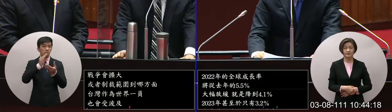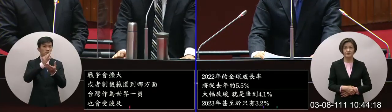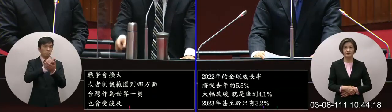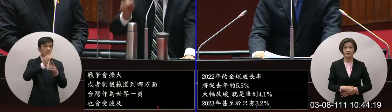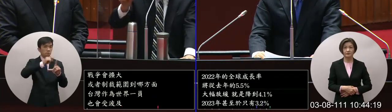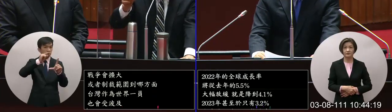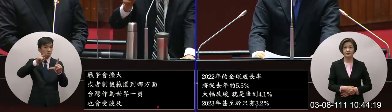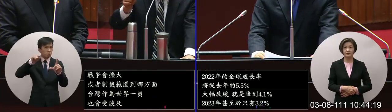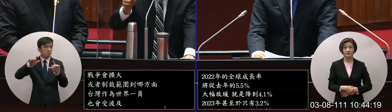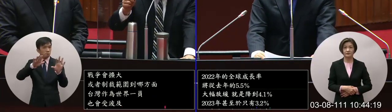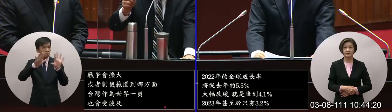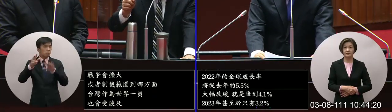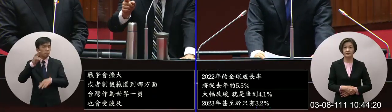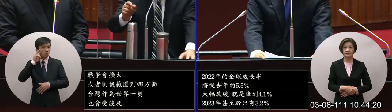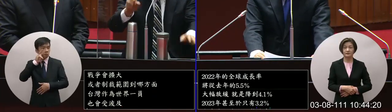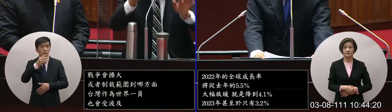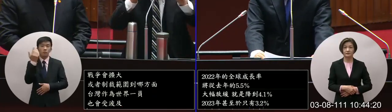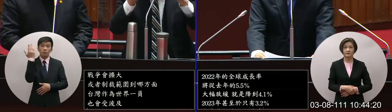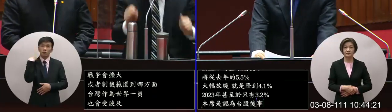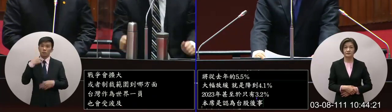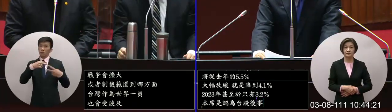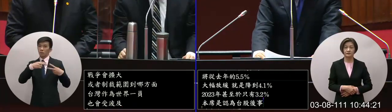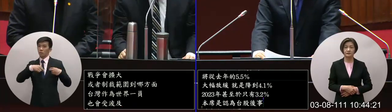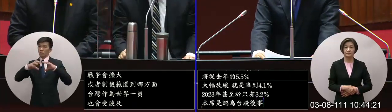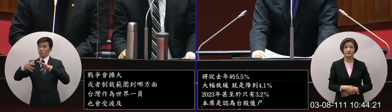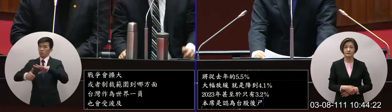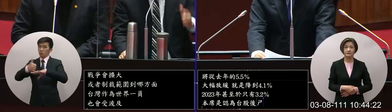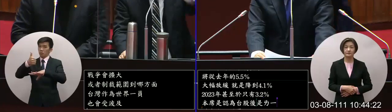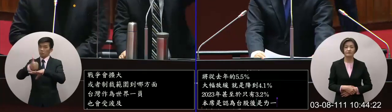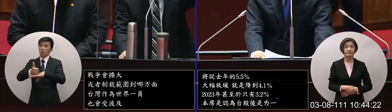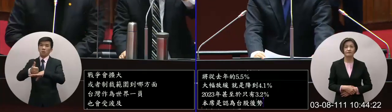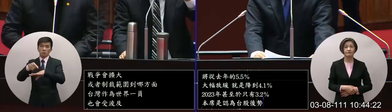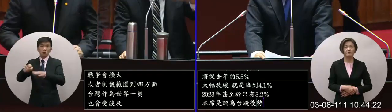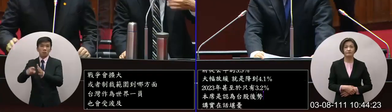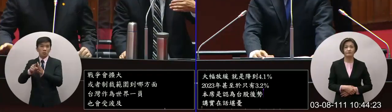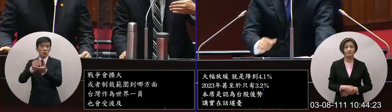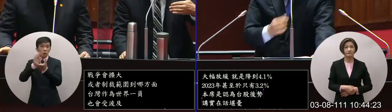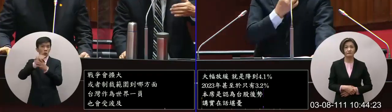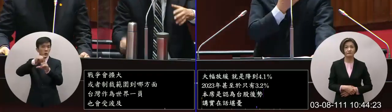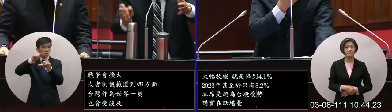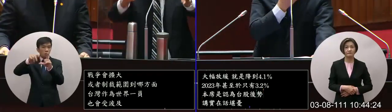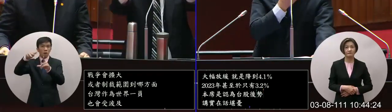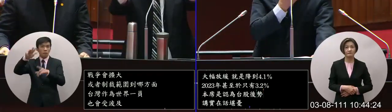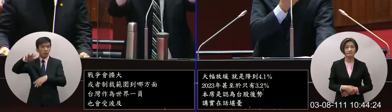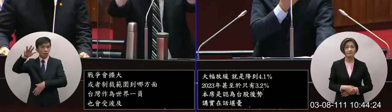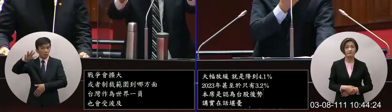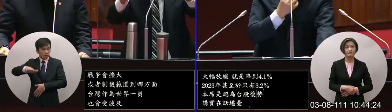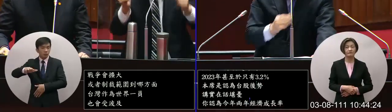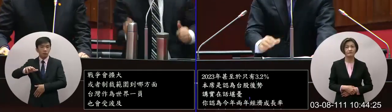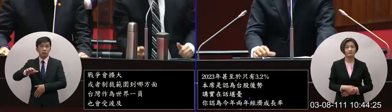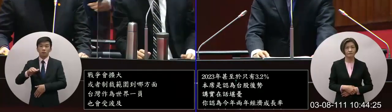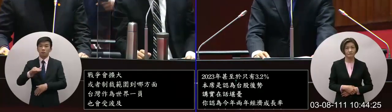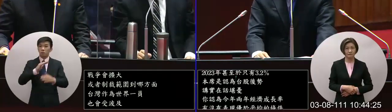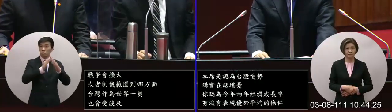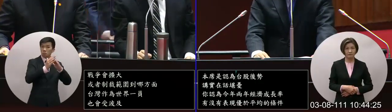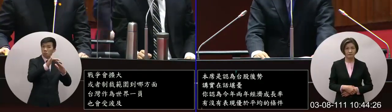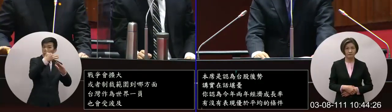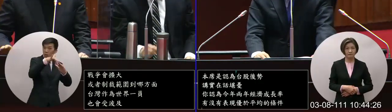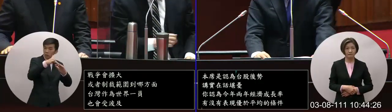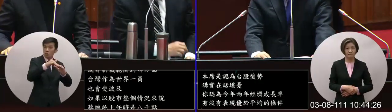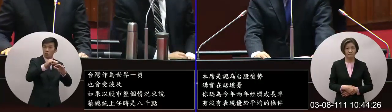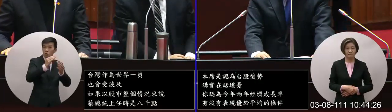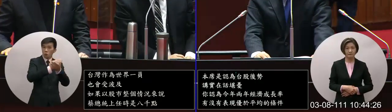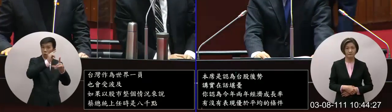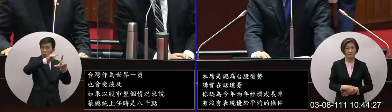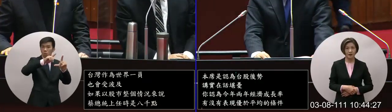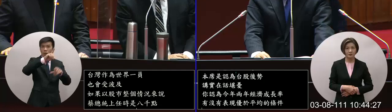来说，蔡总统上任的时候是8000点，那前期还没有战争前是18000点，你